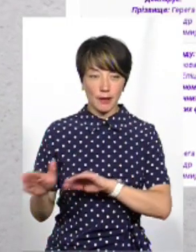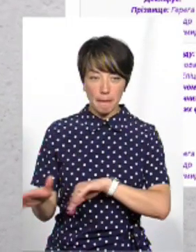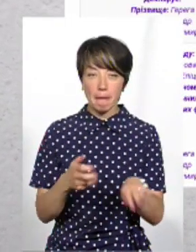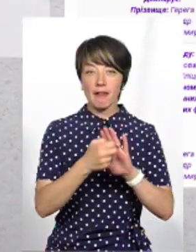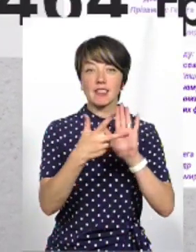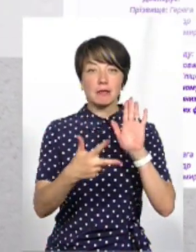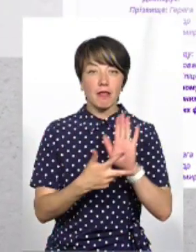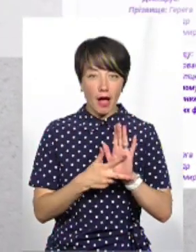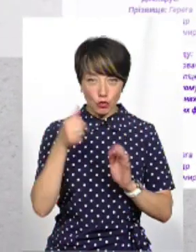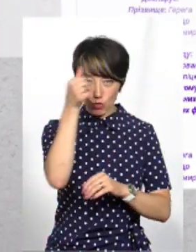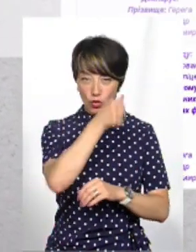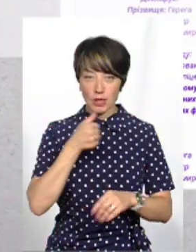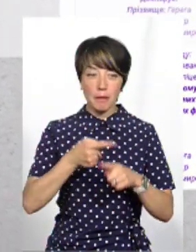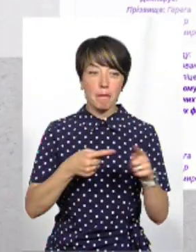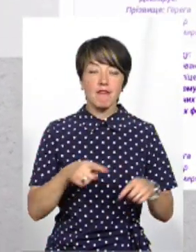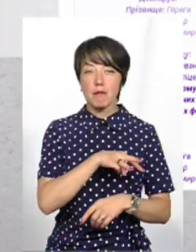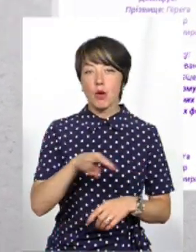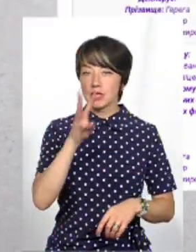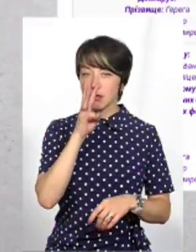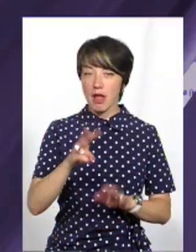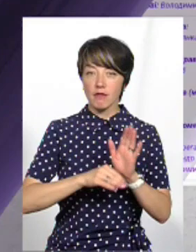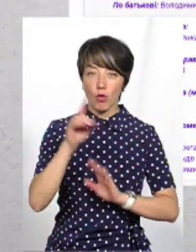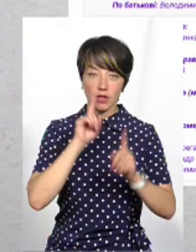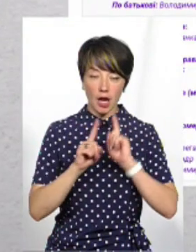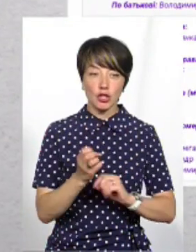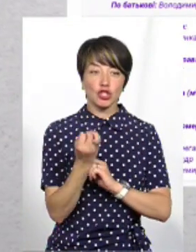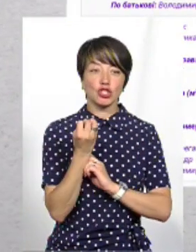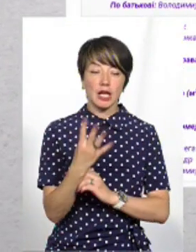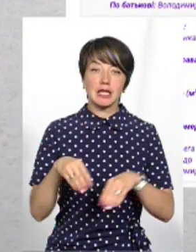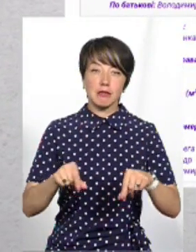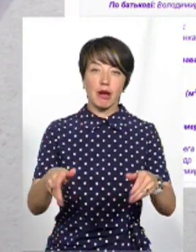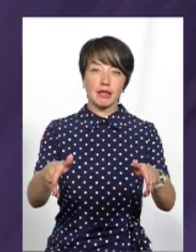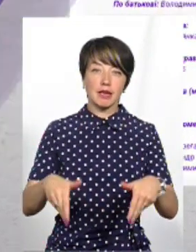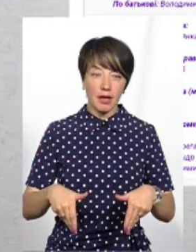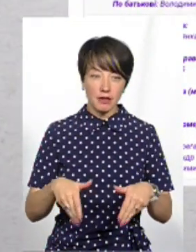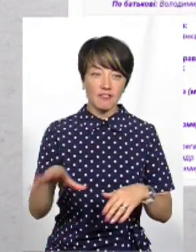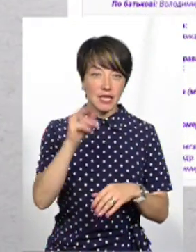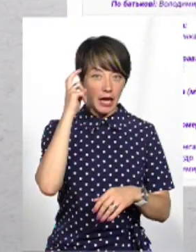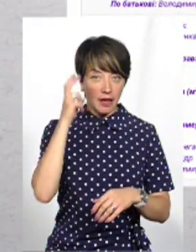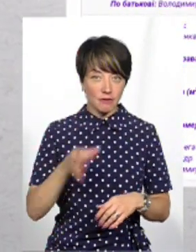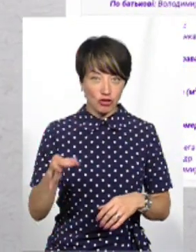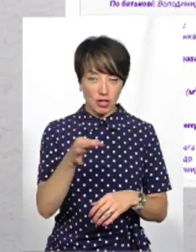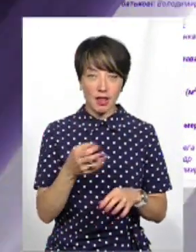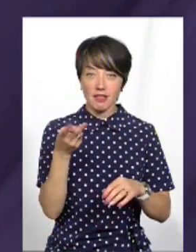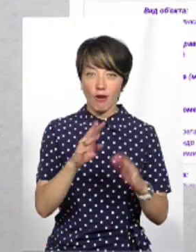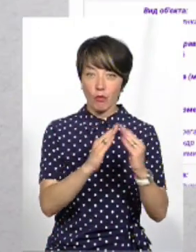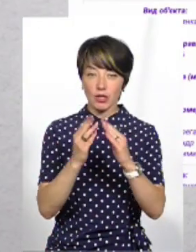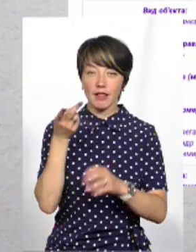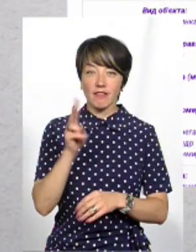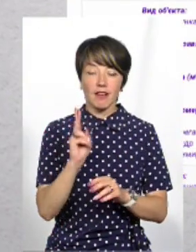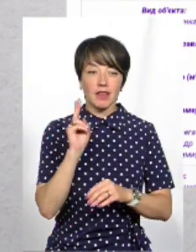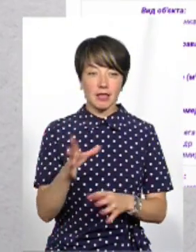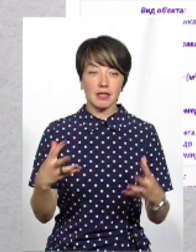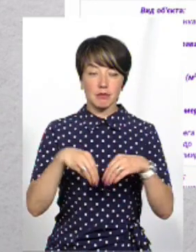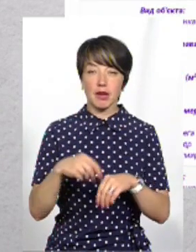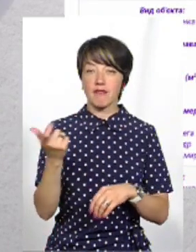18-му декларує близько півмільйона зарплати у Верховній Раді, 14 земельних ділянок у стінах Київщини, 2 будинки і 2 квартири у